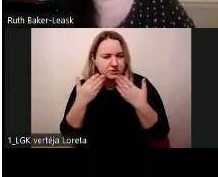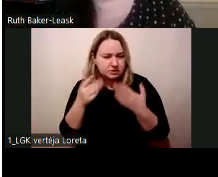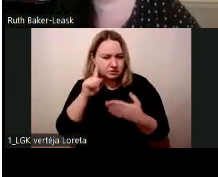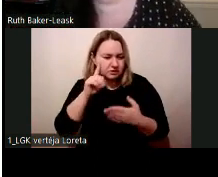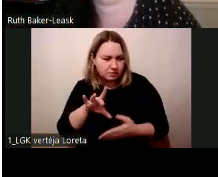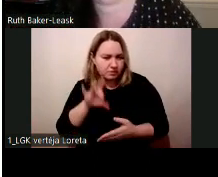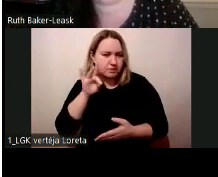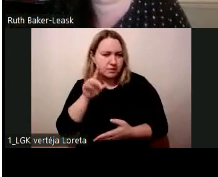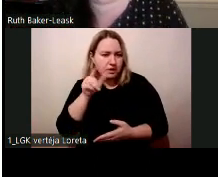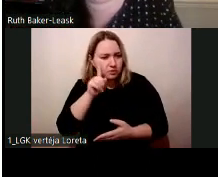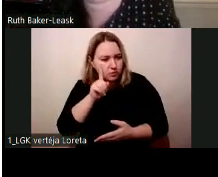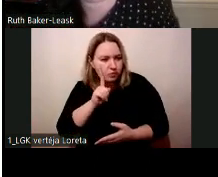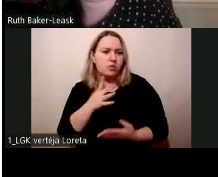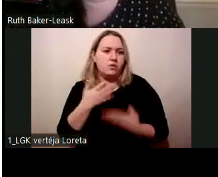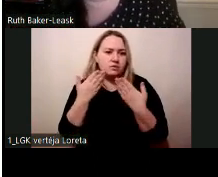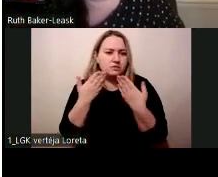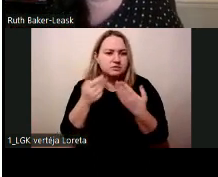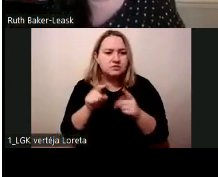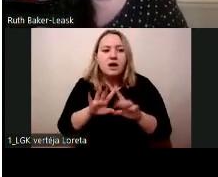savanorišką skaitimą.